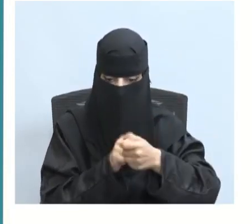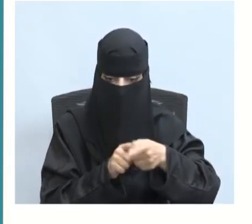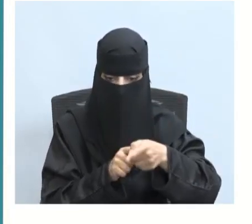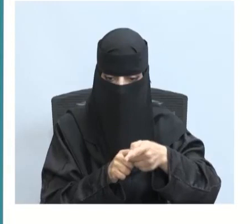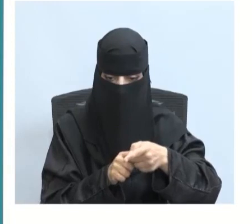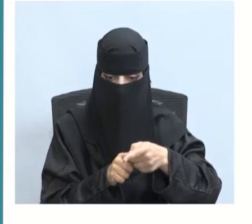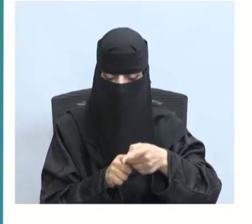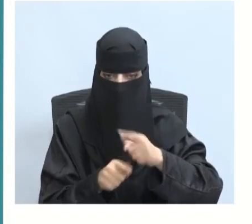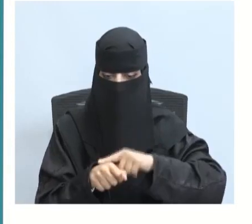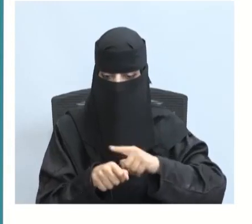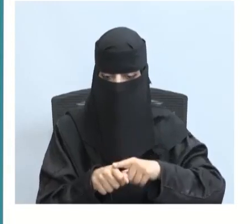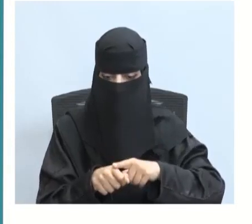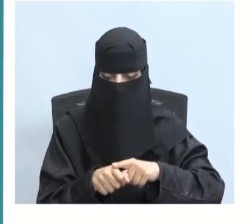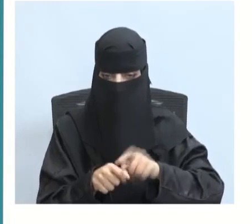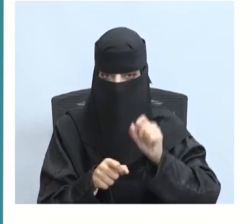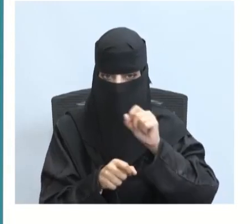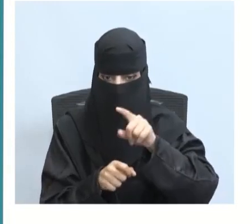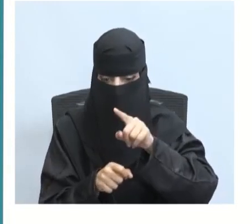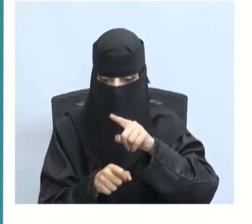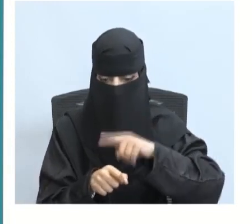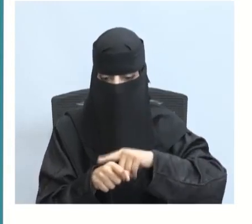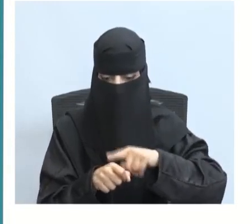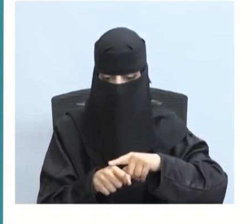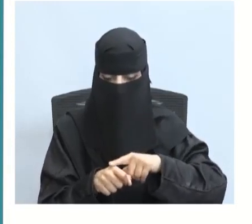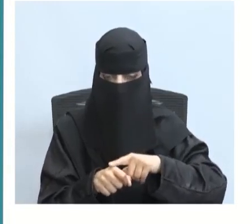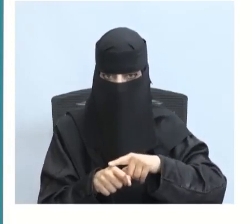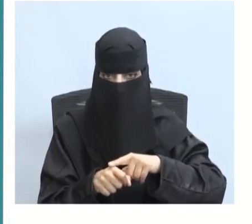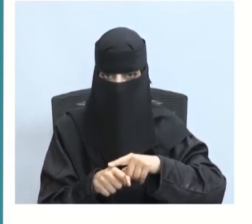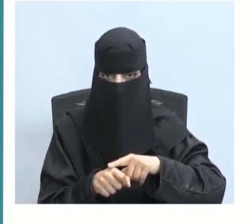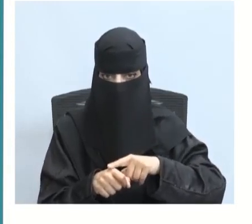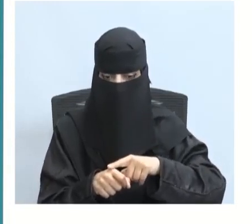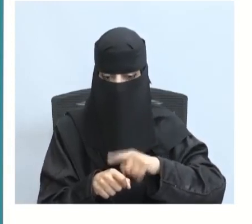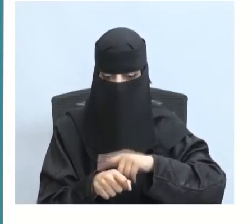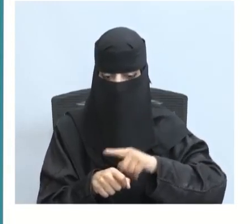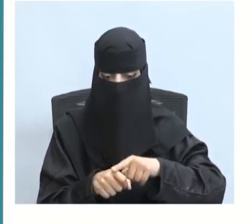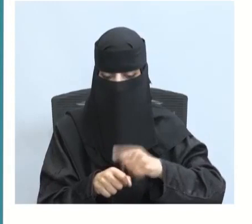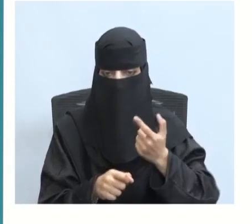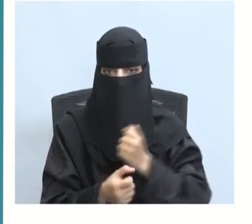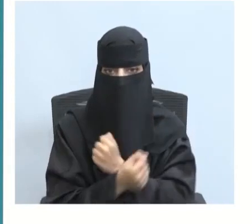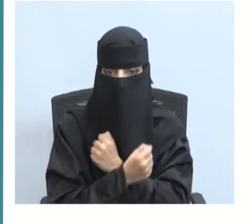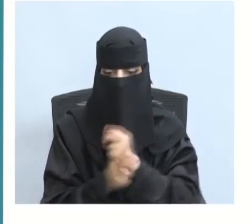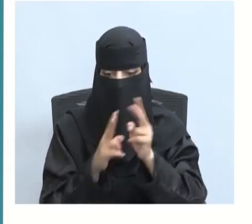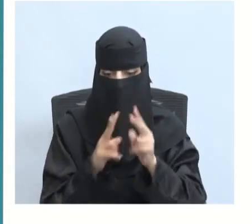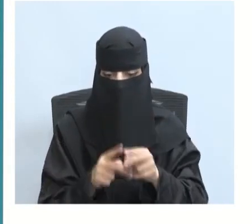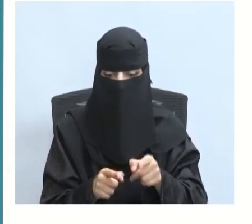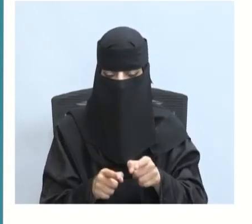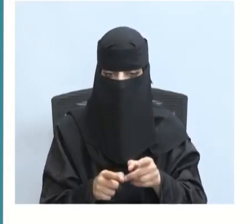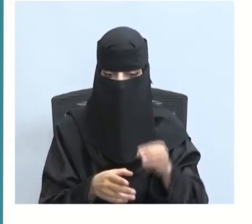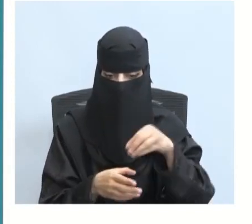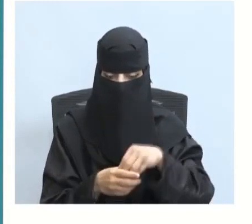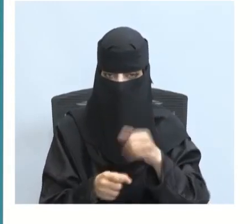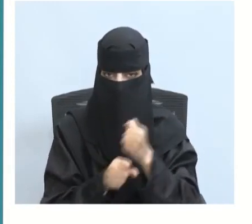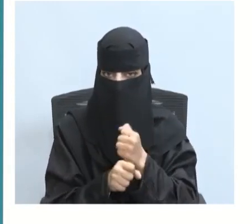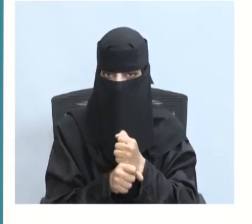الكهروضوئيه الى طاقه اشعاع طاقه الاشعاع الى طاقه كهربائيه ضمن